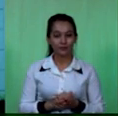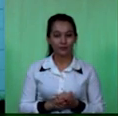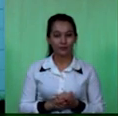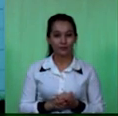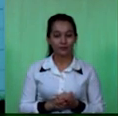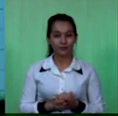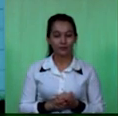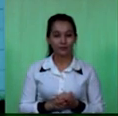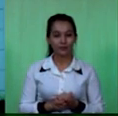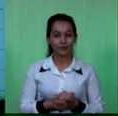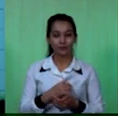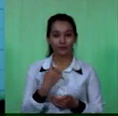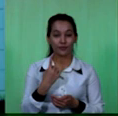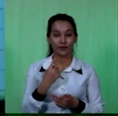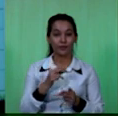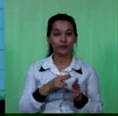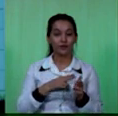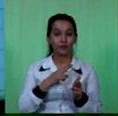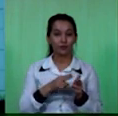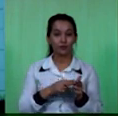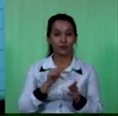Va birinchi teplovozimiz